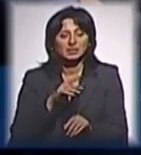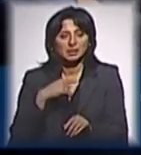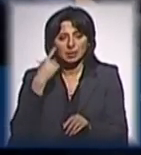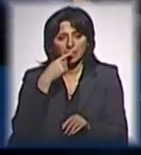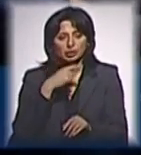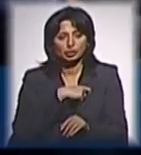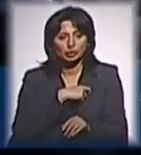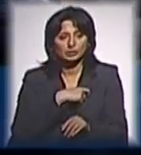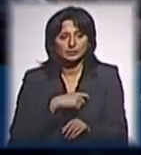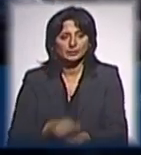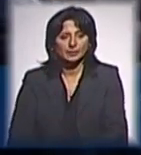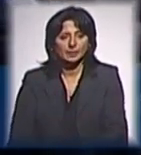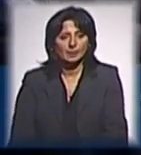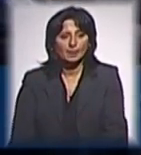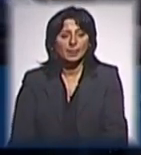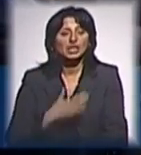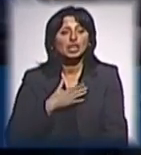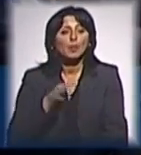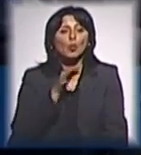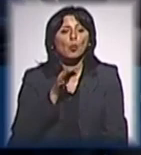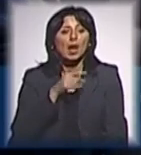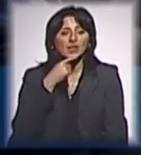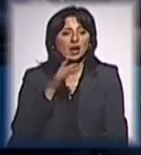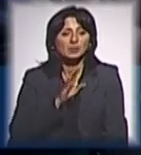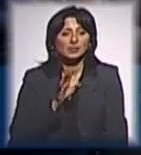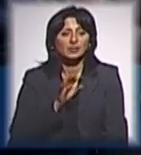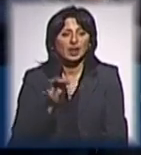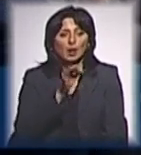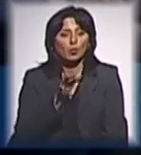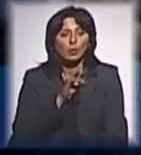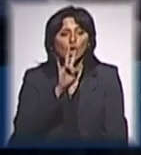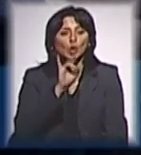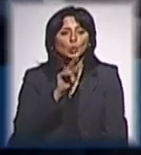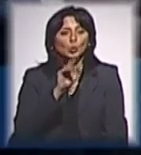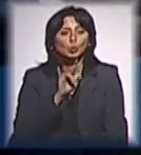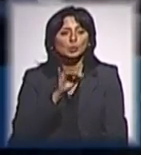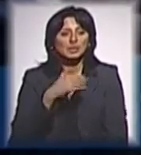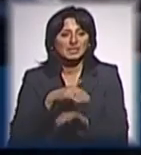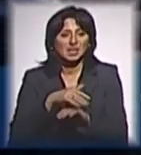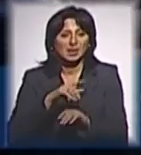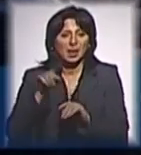მაჯორიტარობის კანდიდატი. დავიწყდა ჩემი უბანი დამავიწყდა და რომ არ თქვა არ შეიძლება.